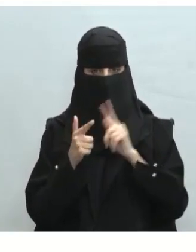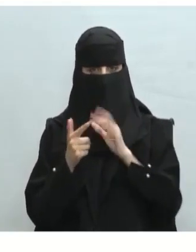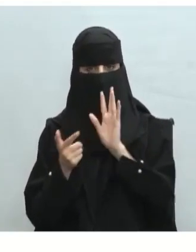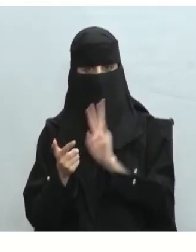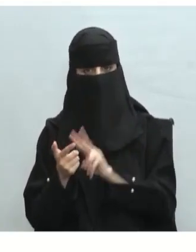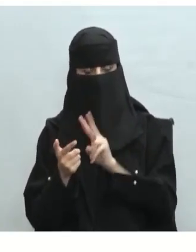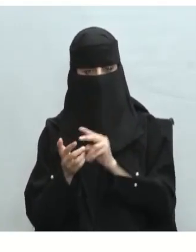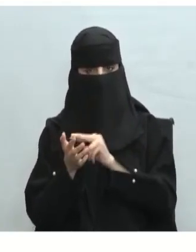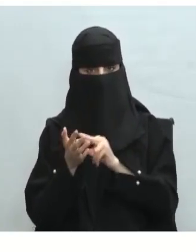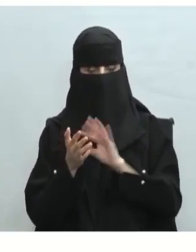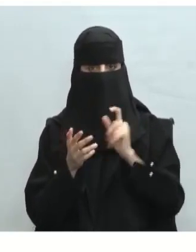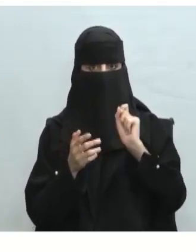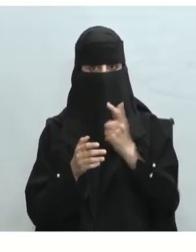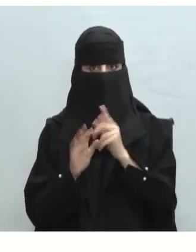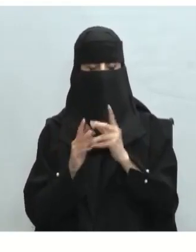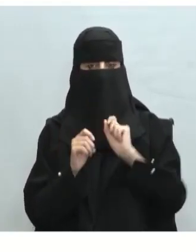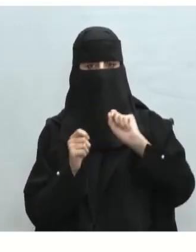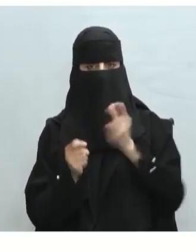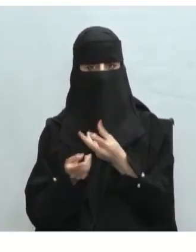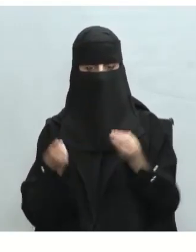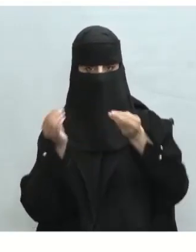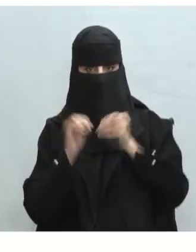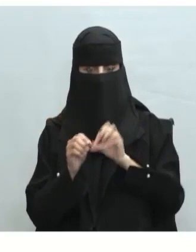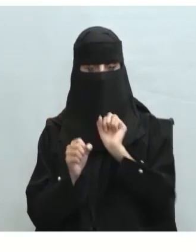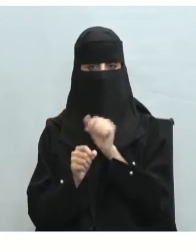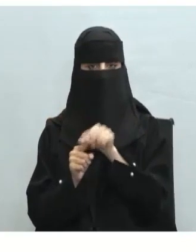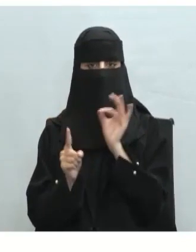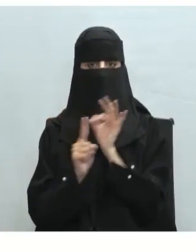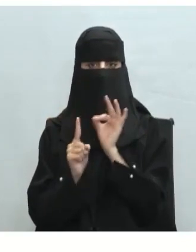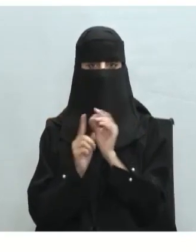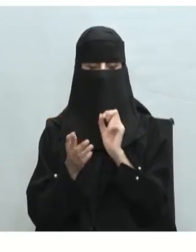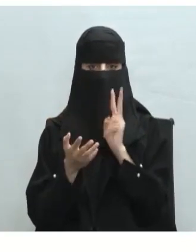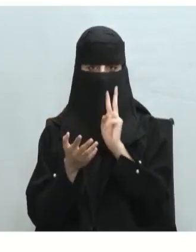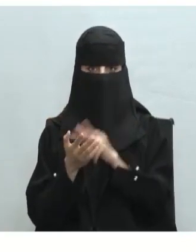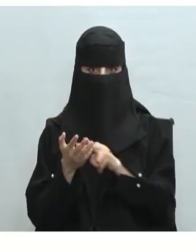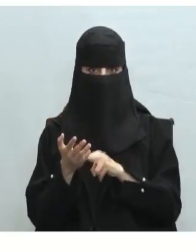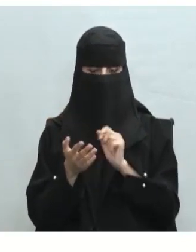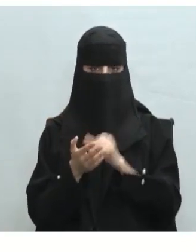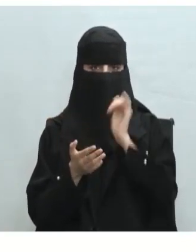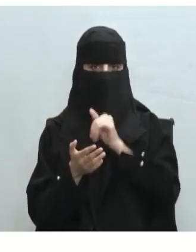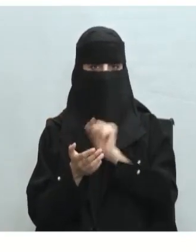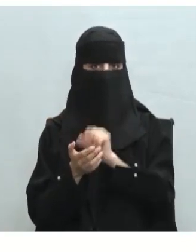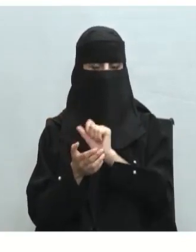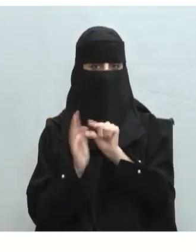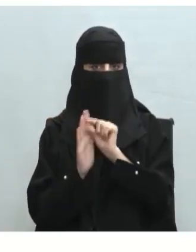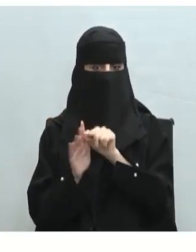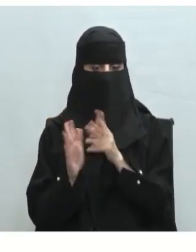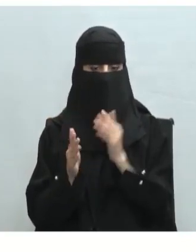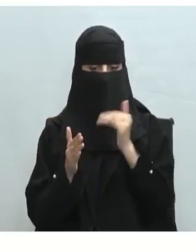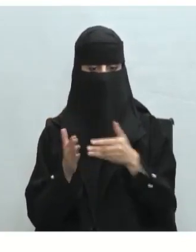سريعه فائقه السرعه بحسب الهدف من القراءه ونوع المقروء ايضا يتوقع منك في نهايه هذه الوحده ايضا